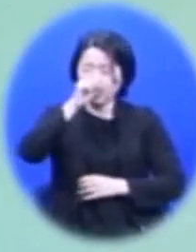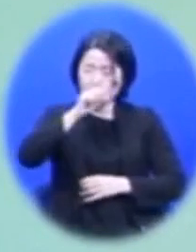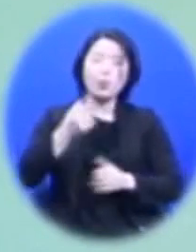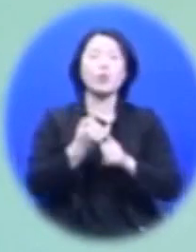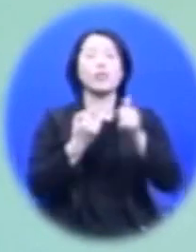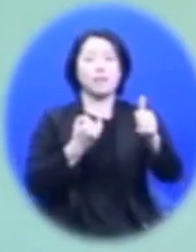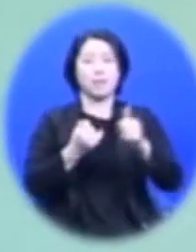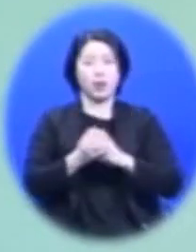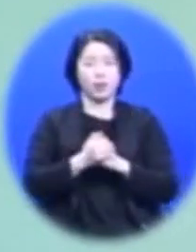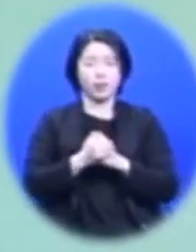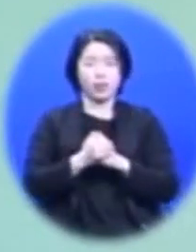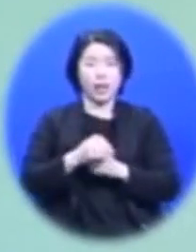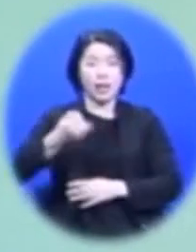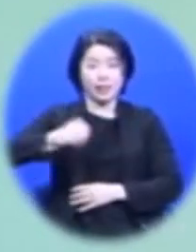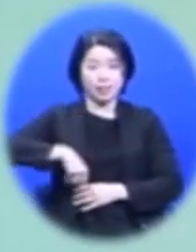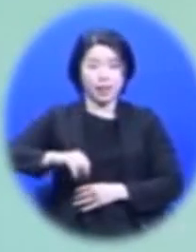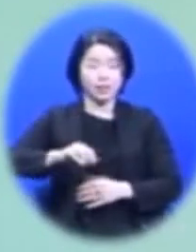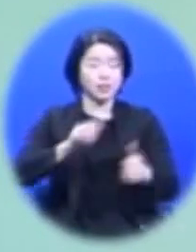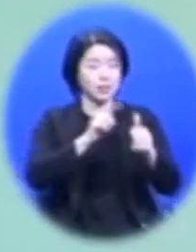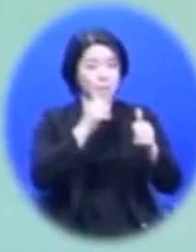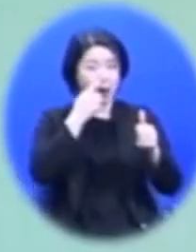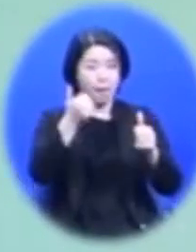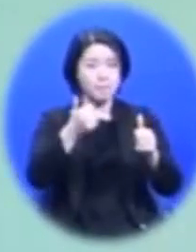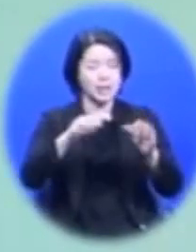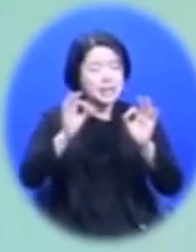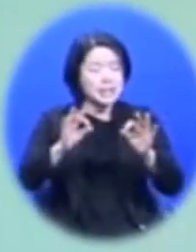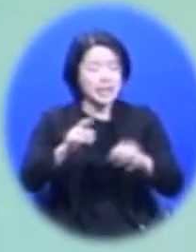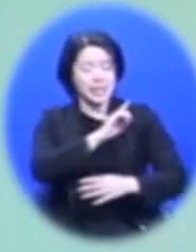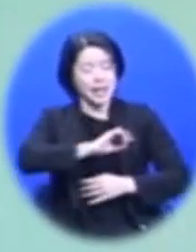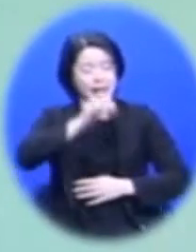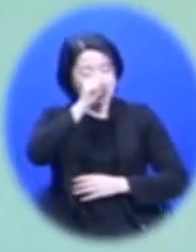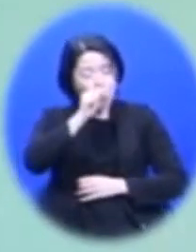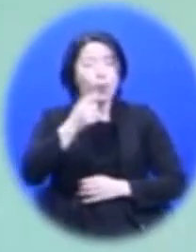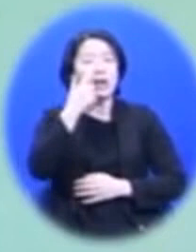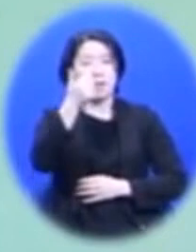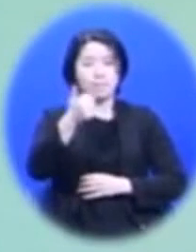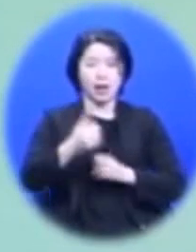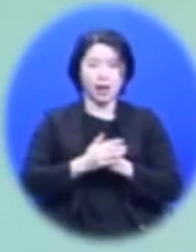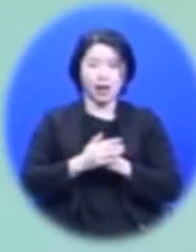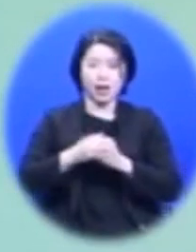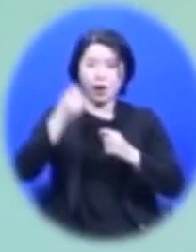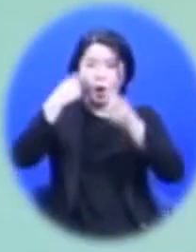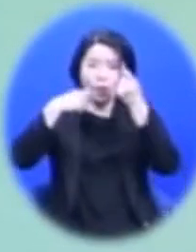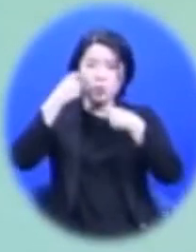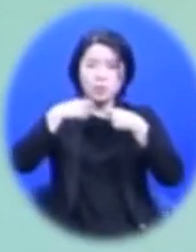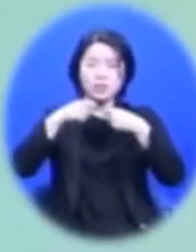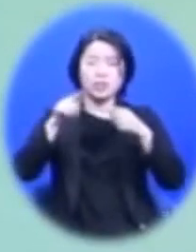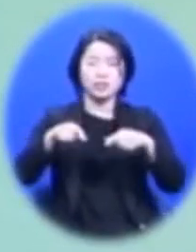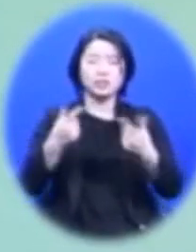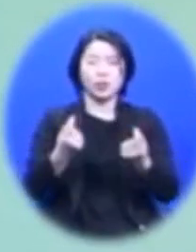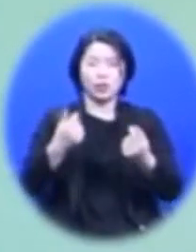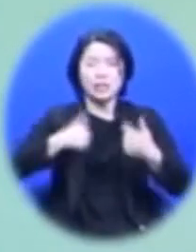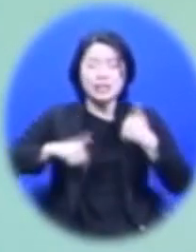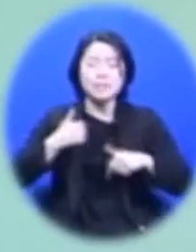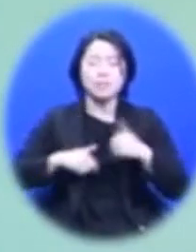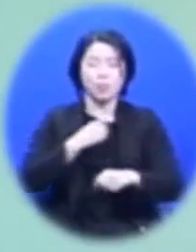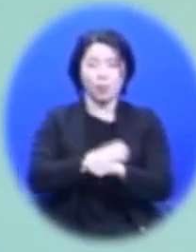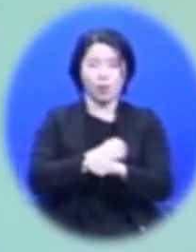남편이에요. 딸은 아빠는 이제 가장 좋은 아빠예요. 울면서도 그렇게